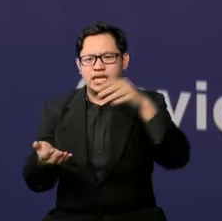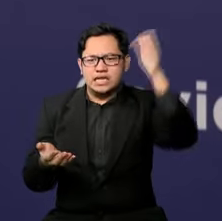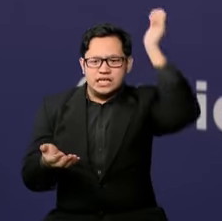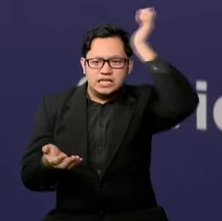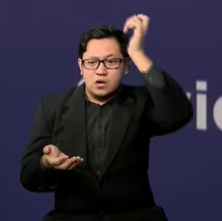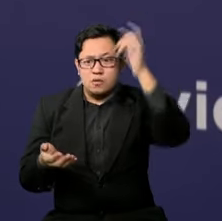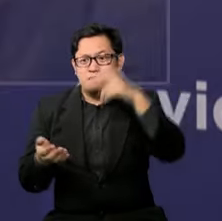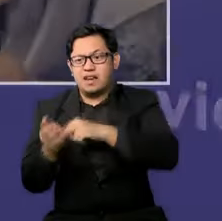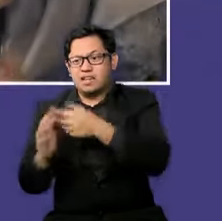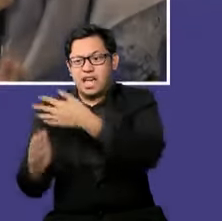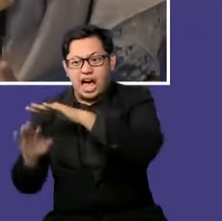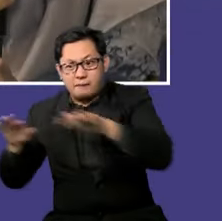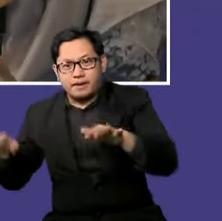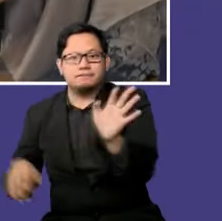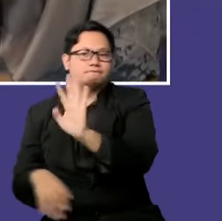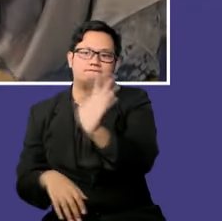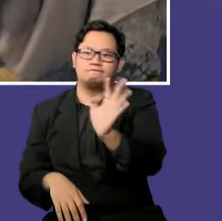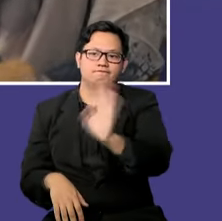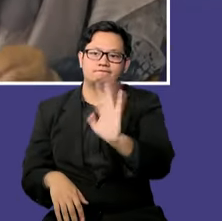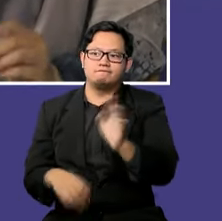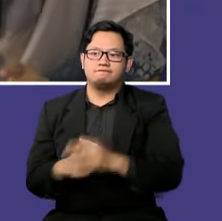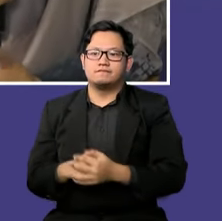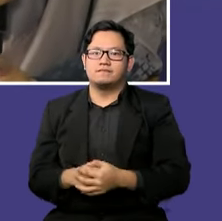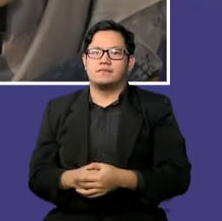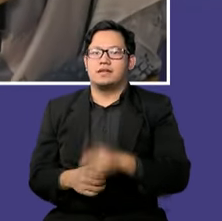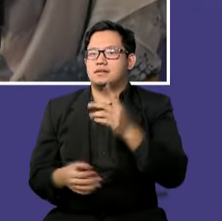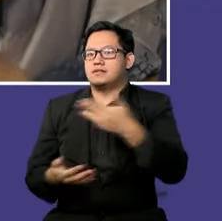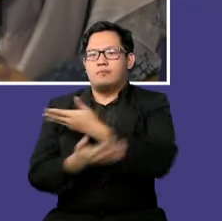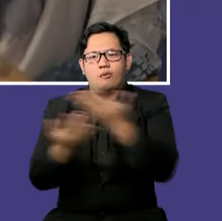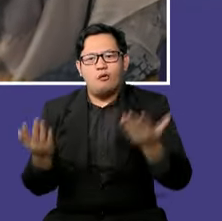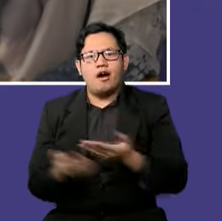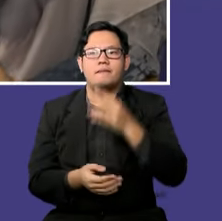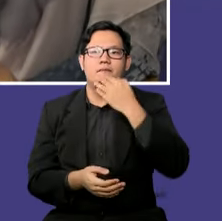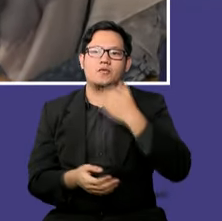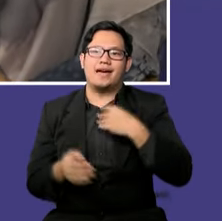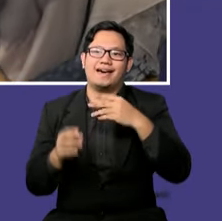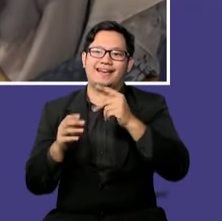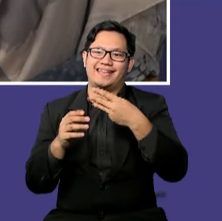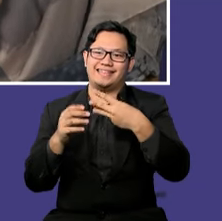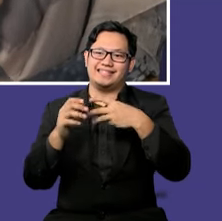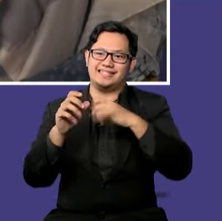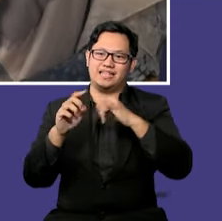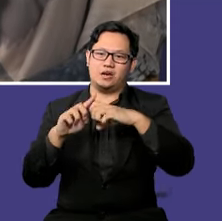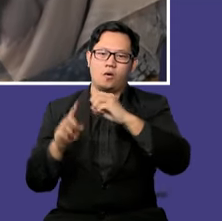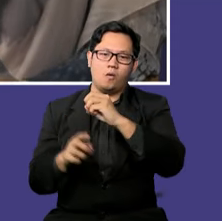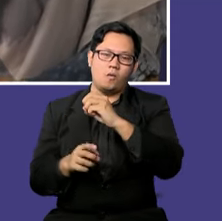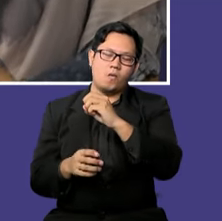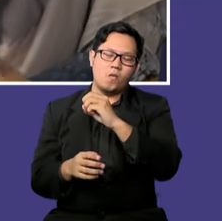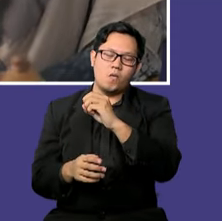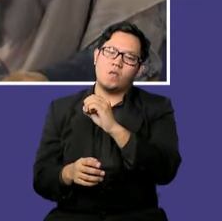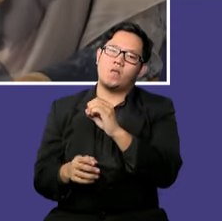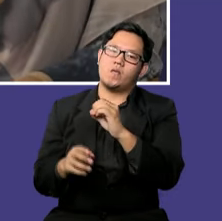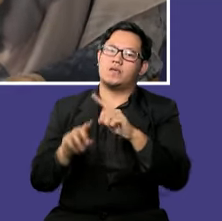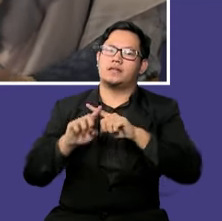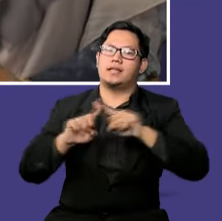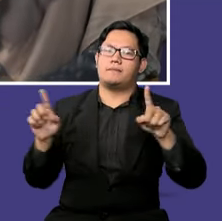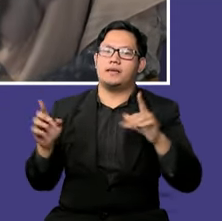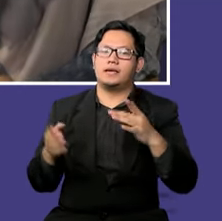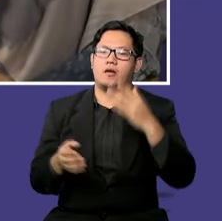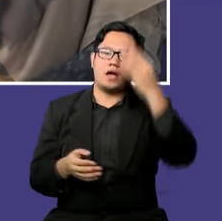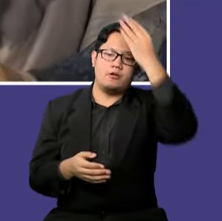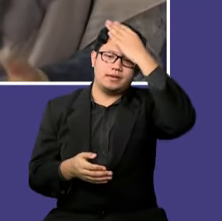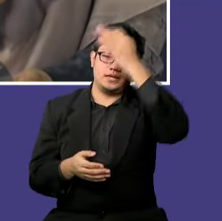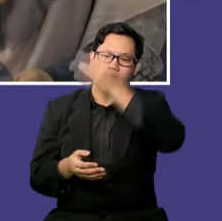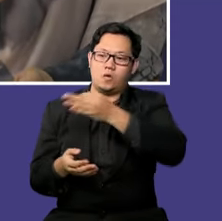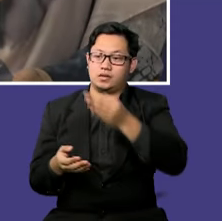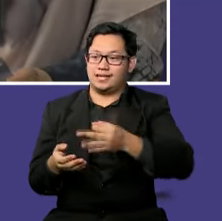Jangan pernah mengatakan ada wilayah yang aman karena pasti punya risiko masing-masing wilayah pasti punya resiko namun zona kabupaten kota yang berada